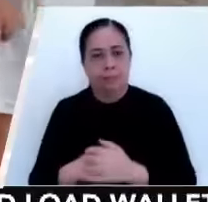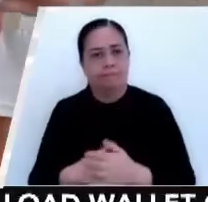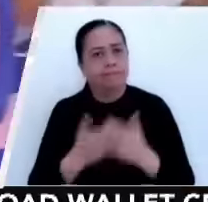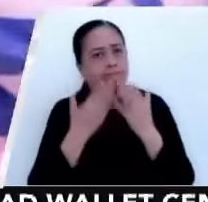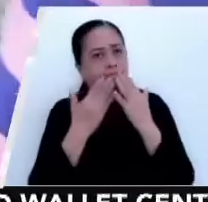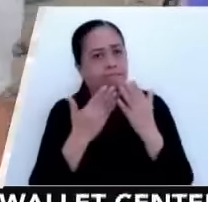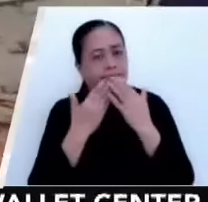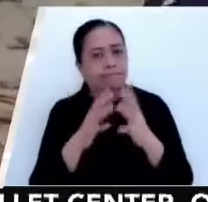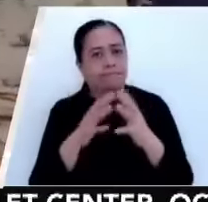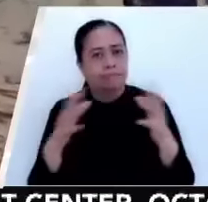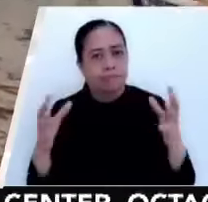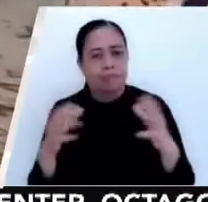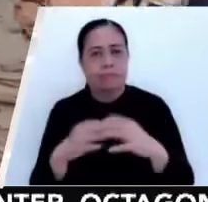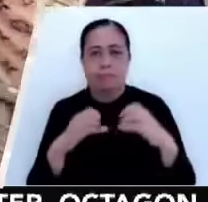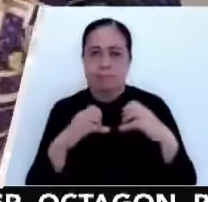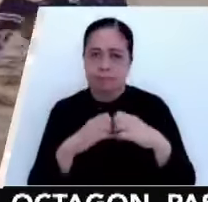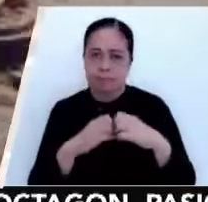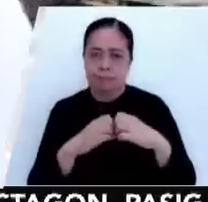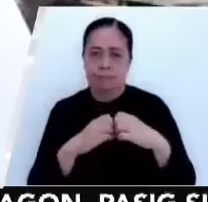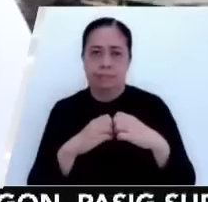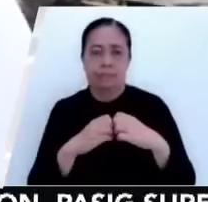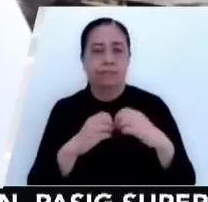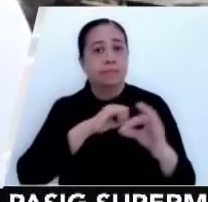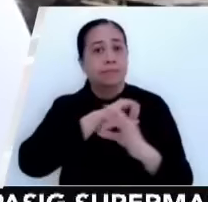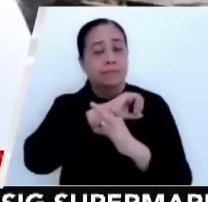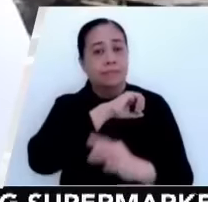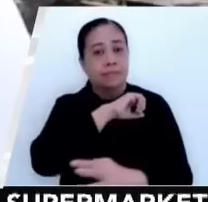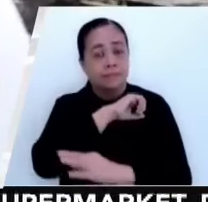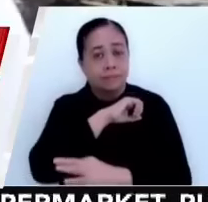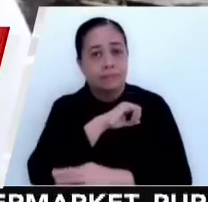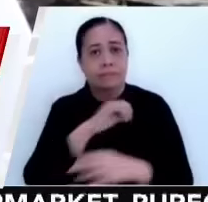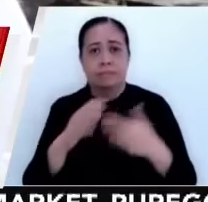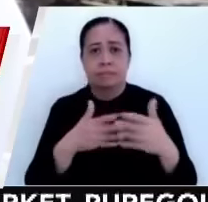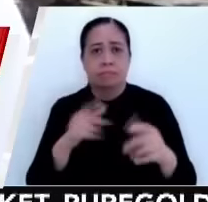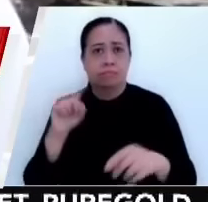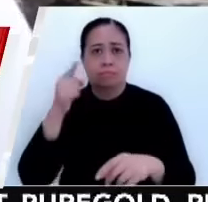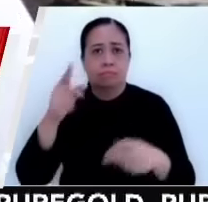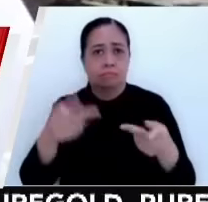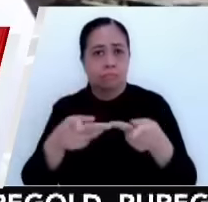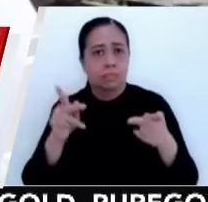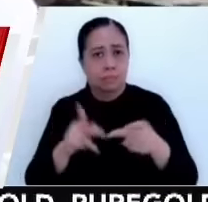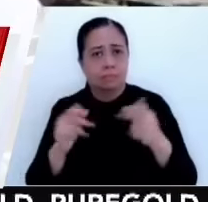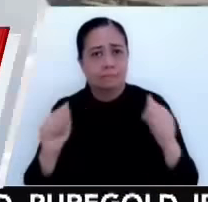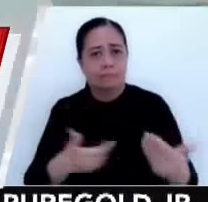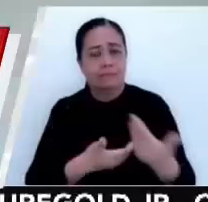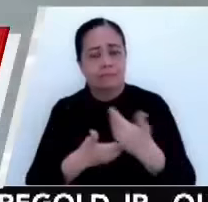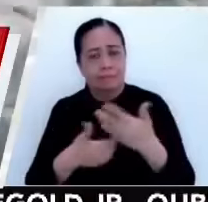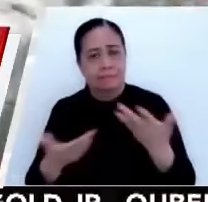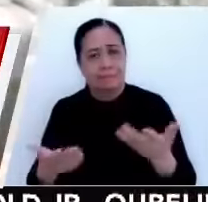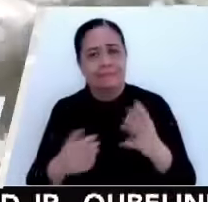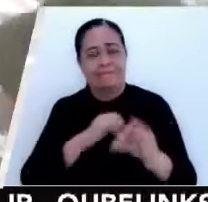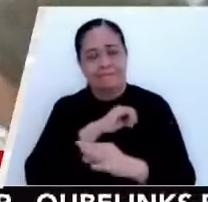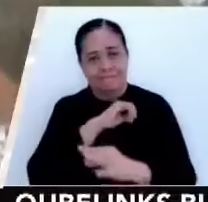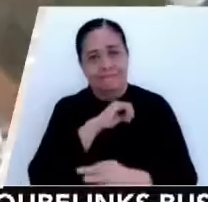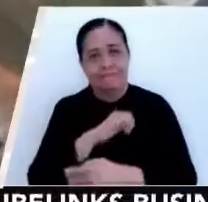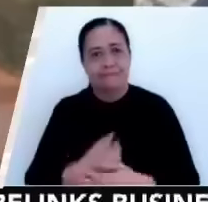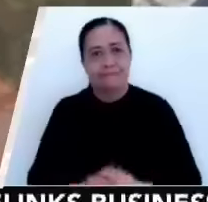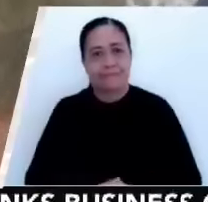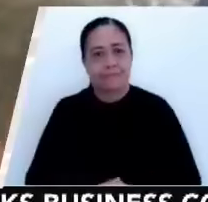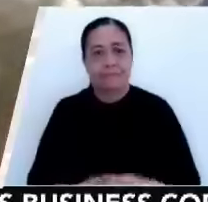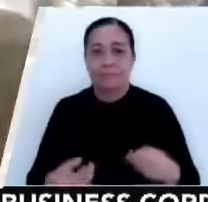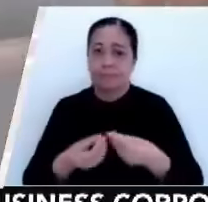salamat po sa GMA Kapuso Foundation. Kahit napakalayo nito, inabot pa din ang inyong foundation. Nagbigay rin